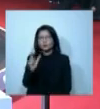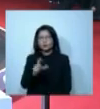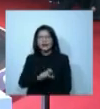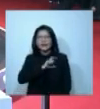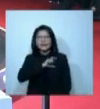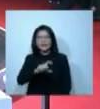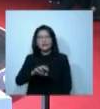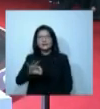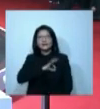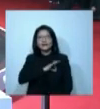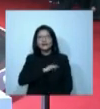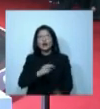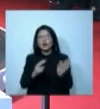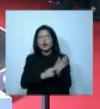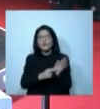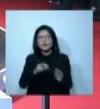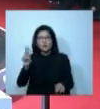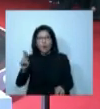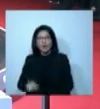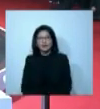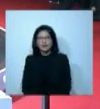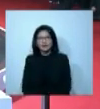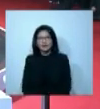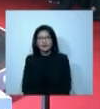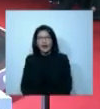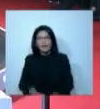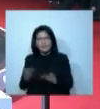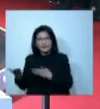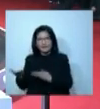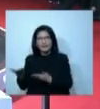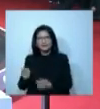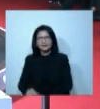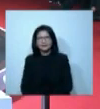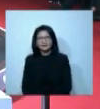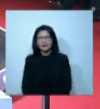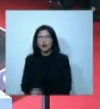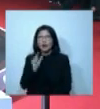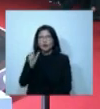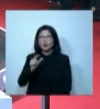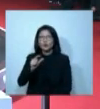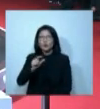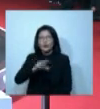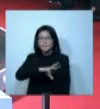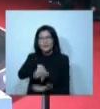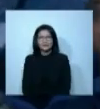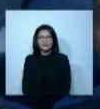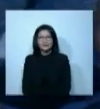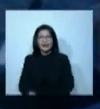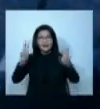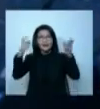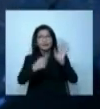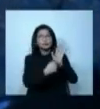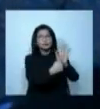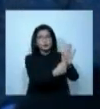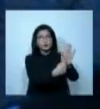untuk bisa lebih menggayat Gen Z? Karena ini adalah jumlah pemilih yang paling banyak nanti di pemilu 2024. Ada dua sisi